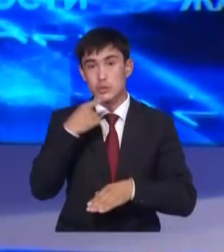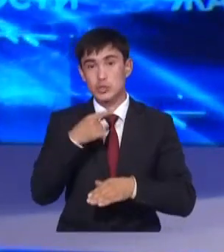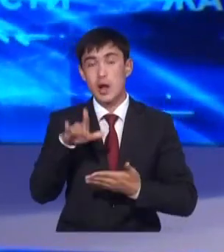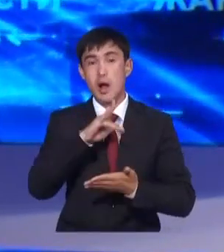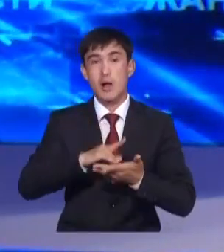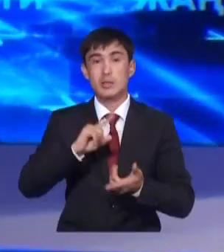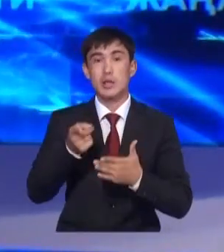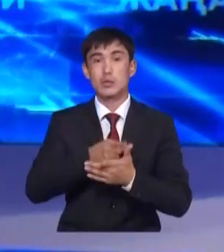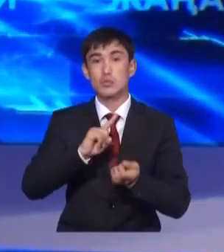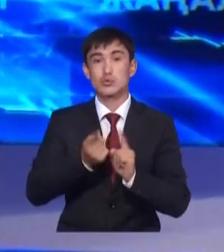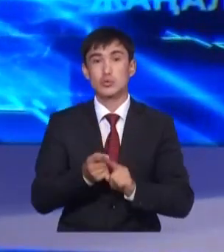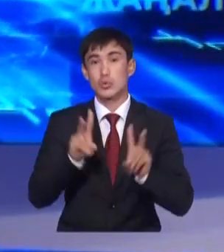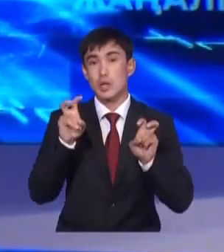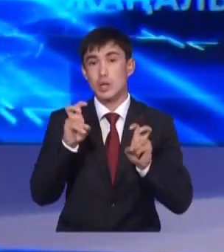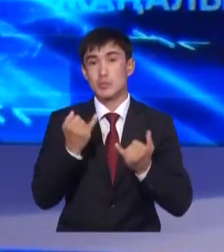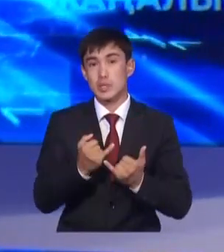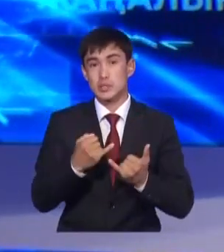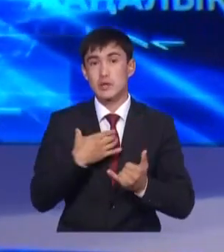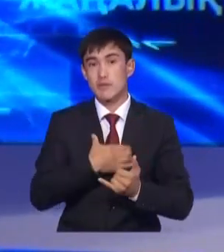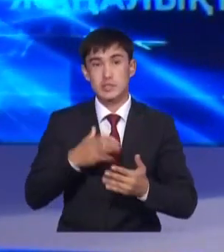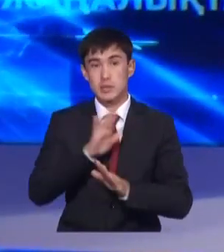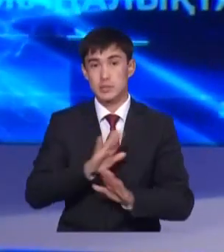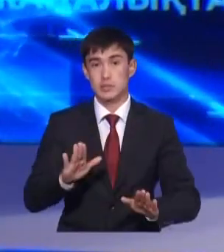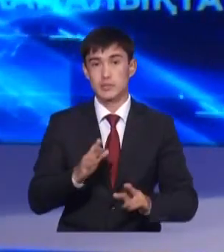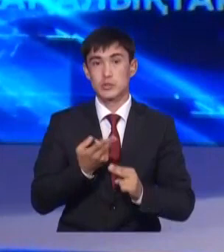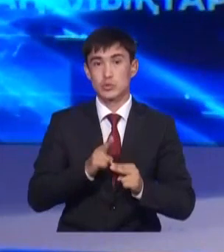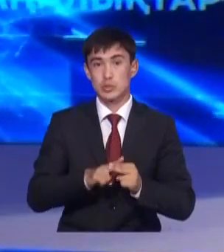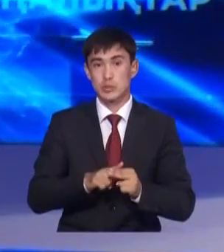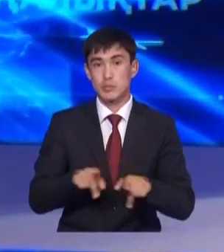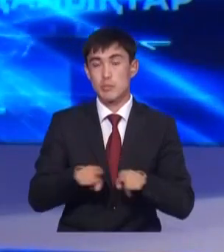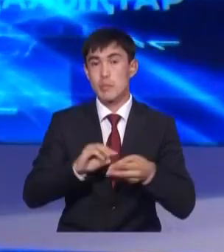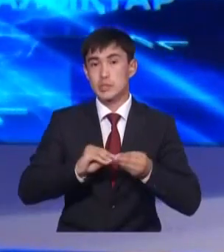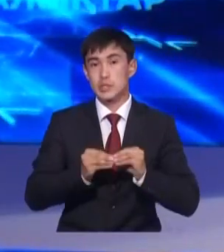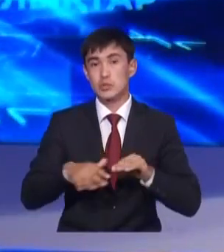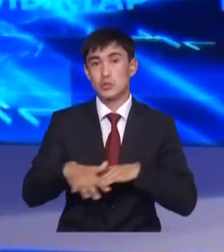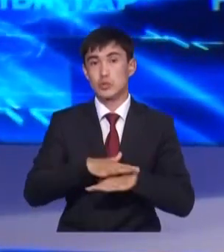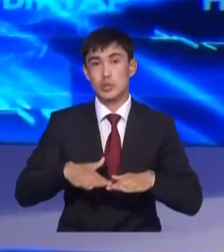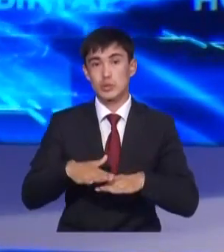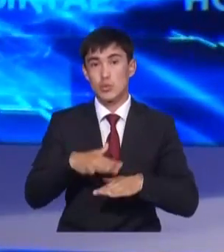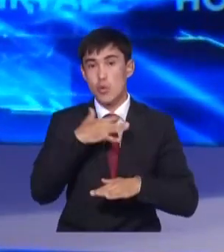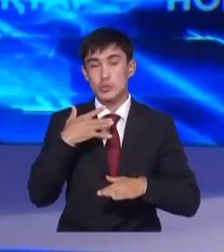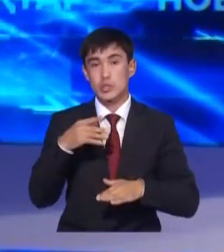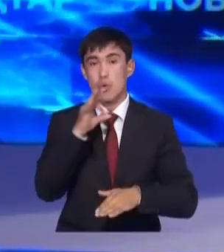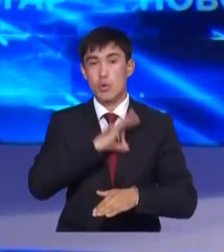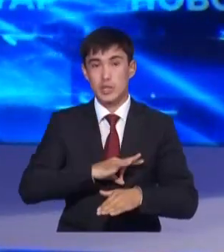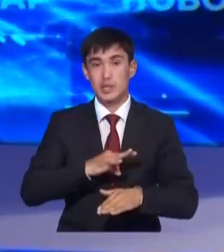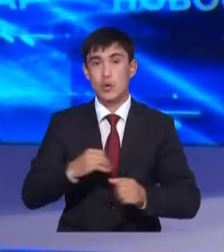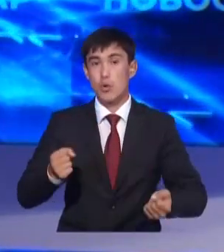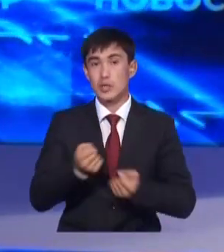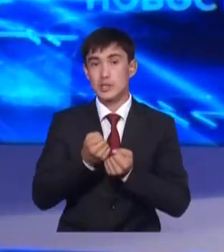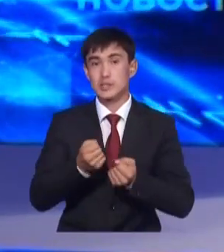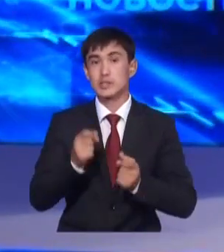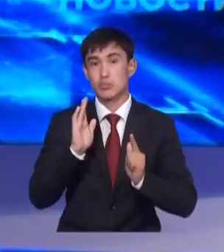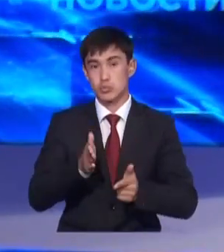Әкімнің айтуынша, қаланың атауын өзгерту тақырыбы қазір өзекті емес. Сондай-ақ, бұл мәселе тұрғындардың көпшілігі қолдаған кезде ғана